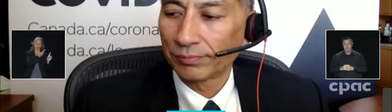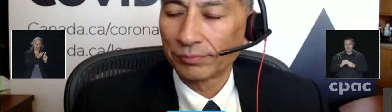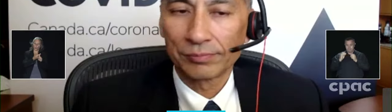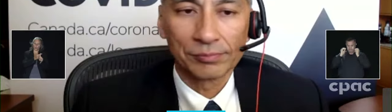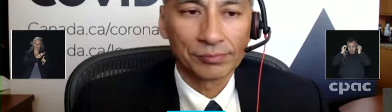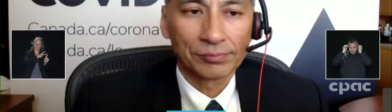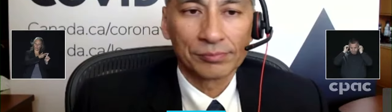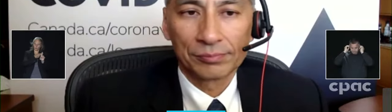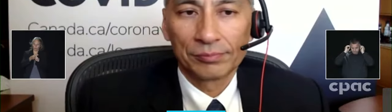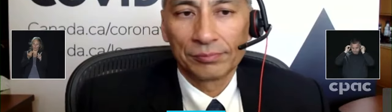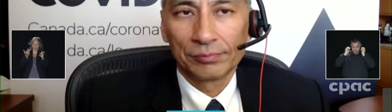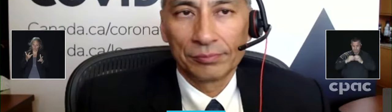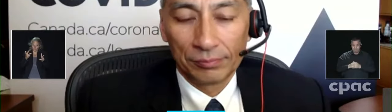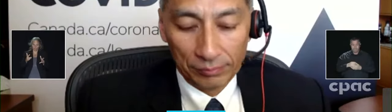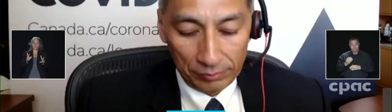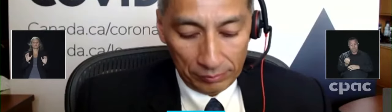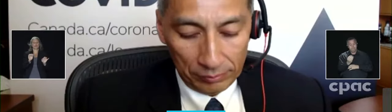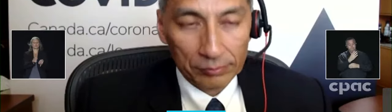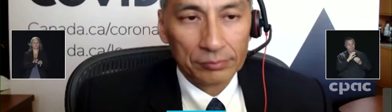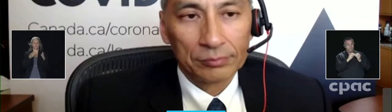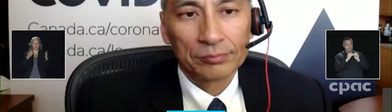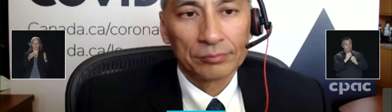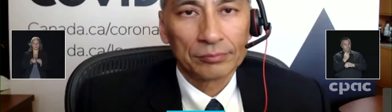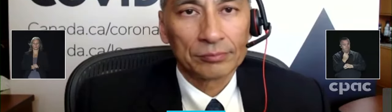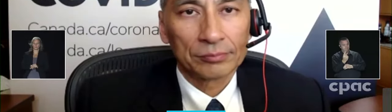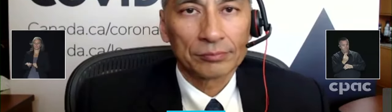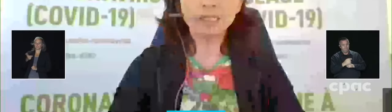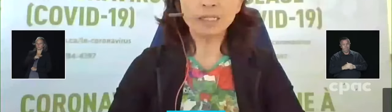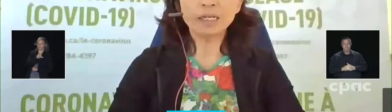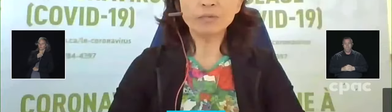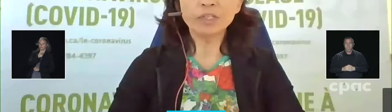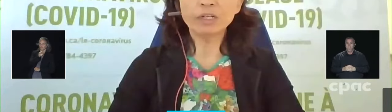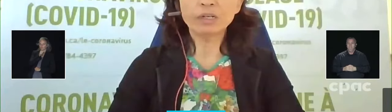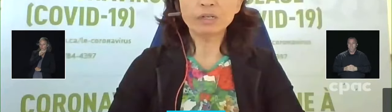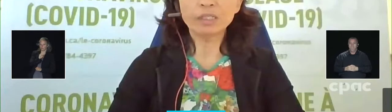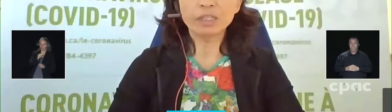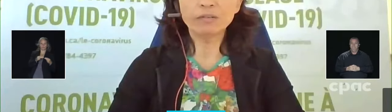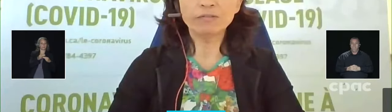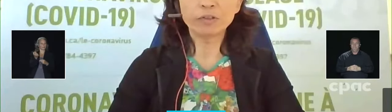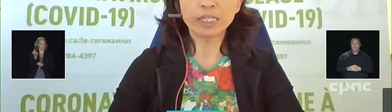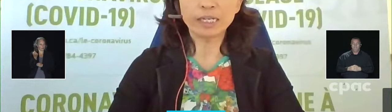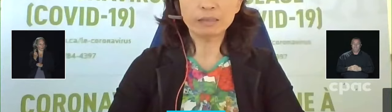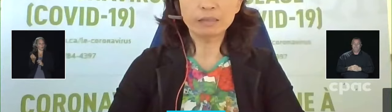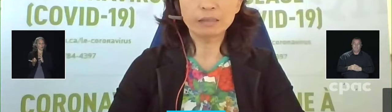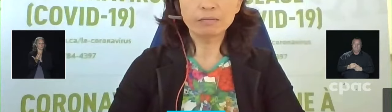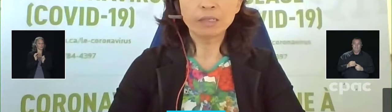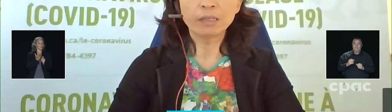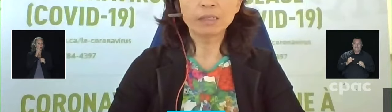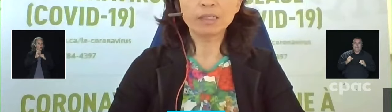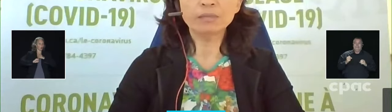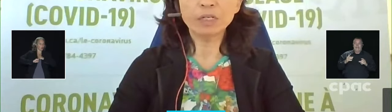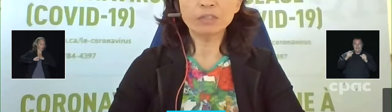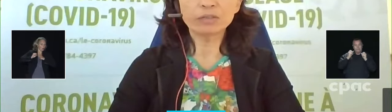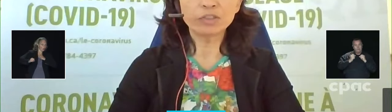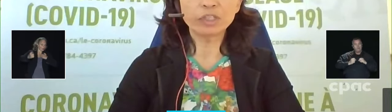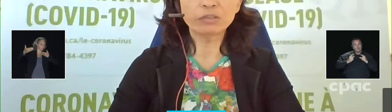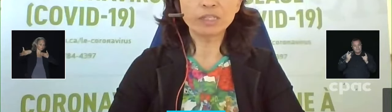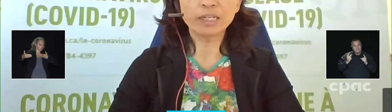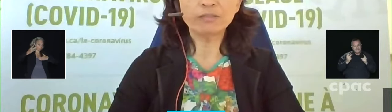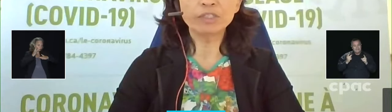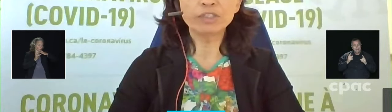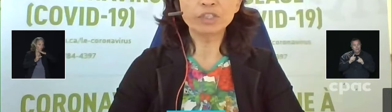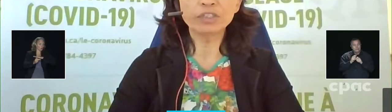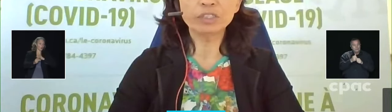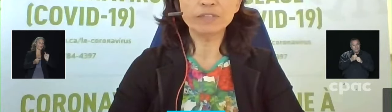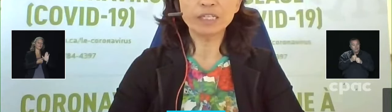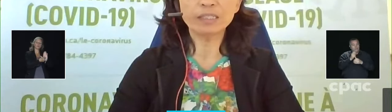Slide 11. Not unexpectedly and in line with the longer-term forecast, this model shows that